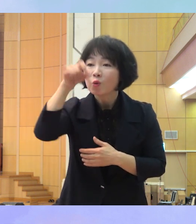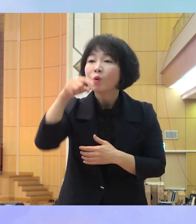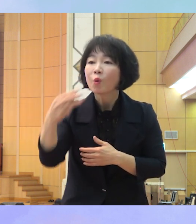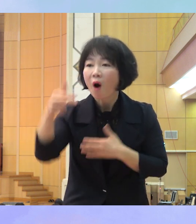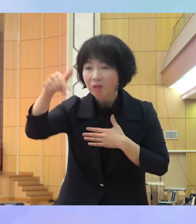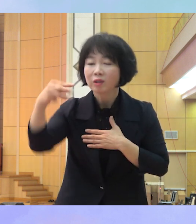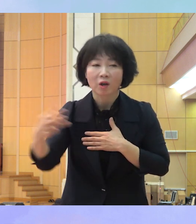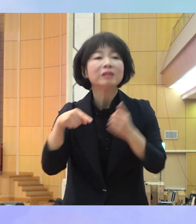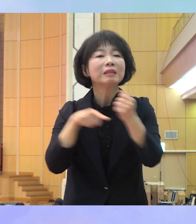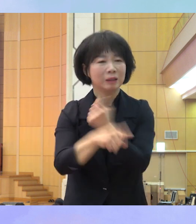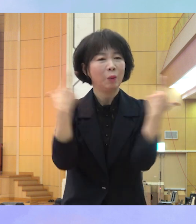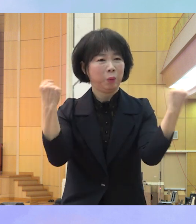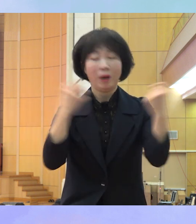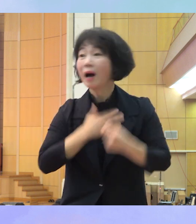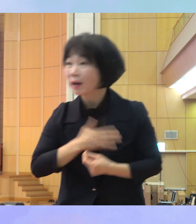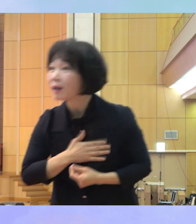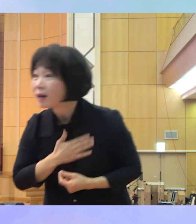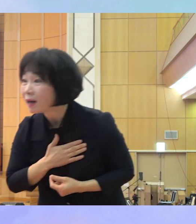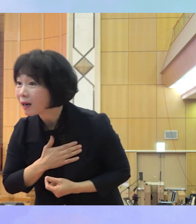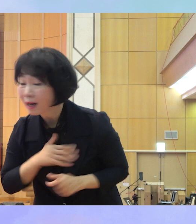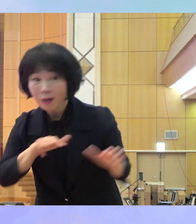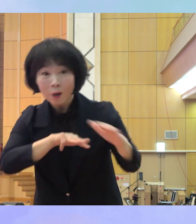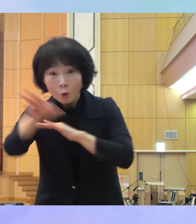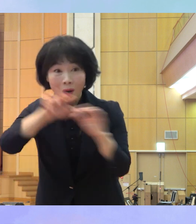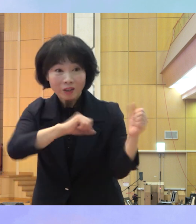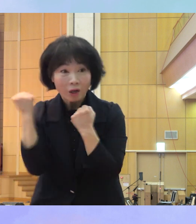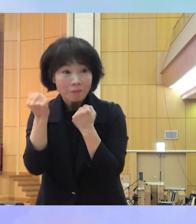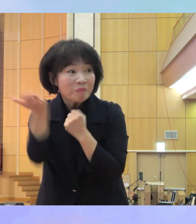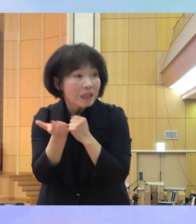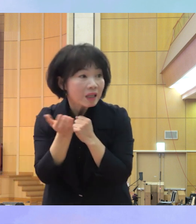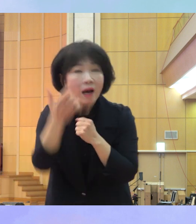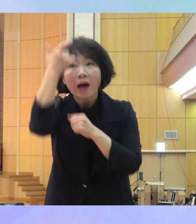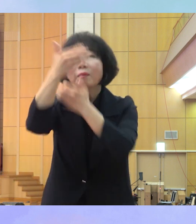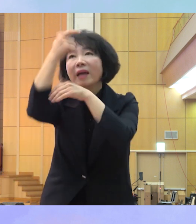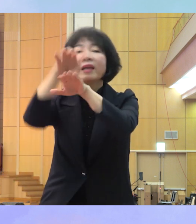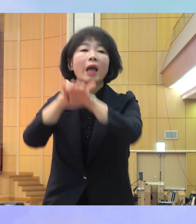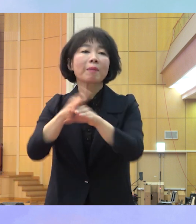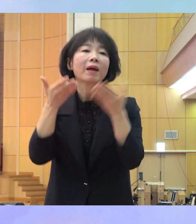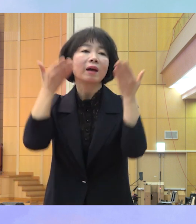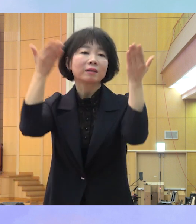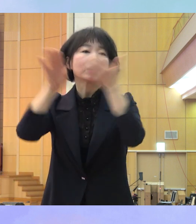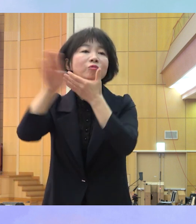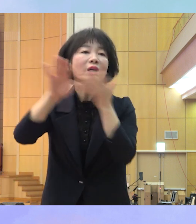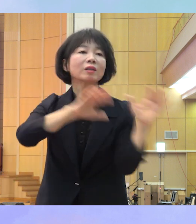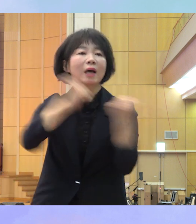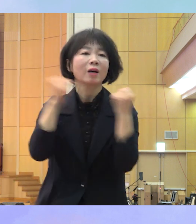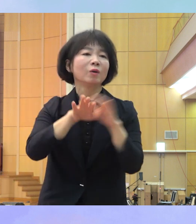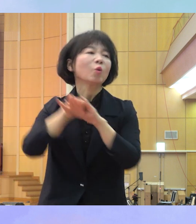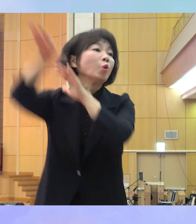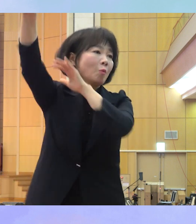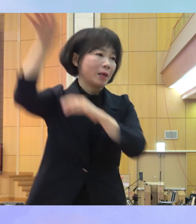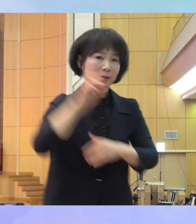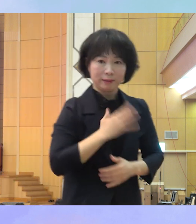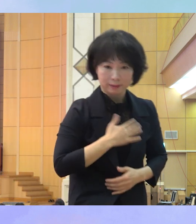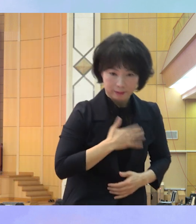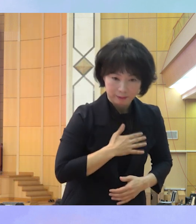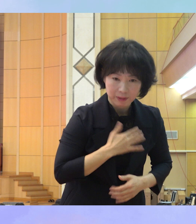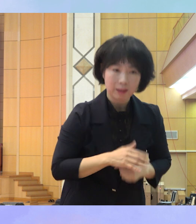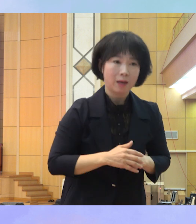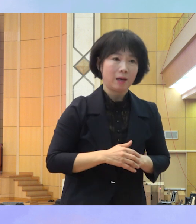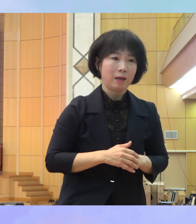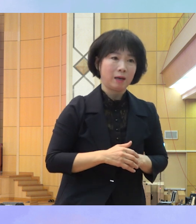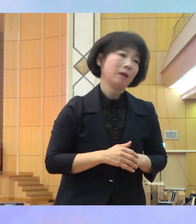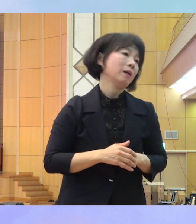앞에 먼저 유월절 제사를 드리라고 그런 거예요. 근데 오늘날 이런 걸 몰라가지고 무슨